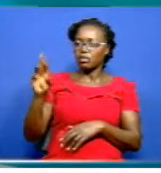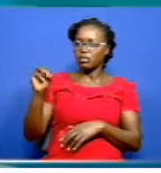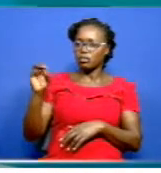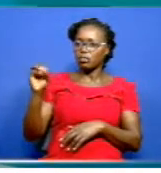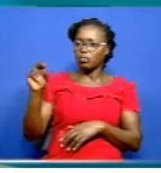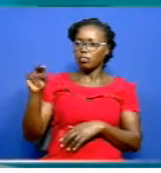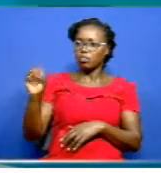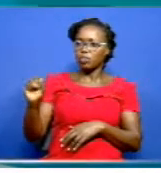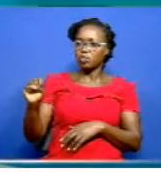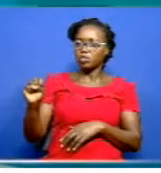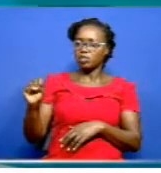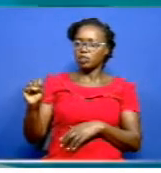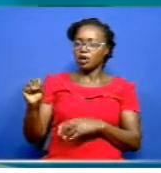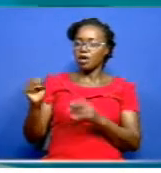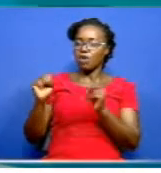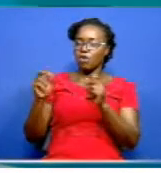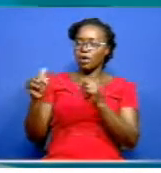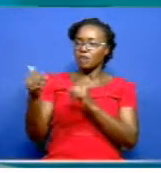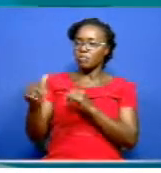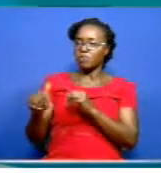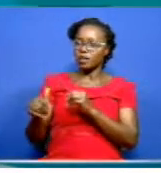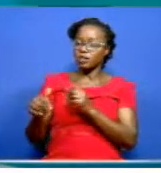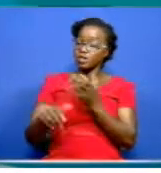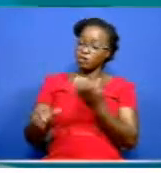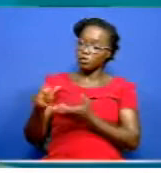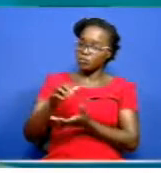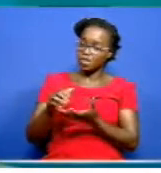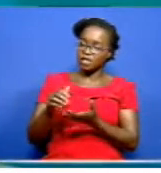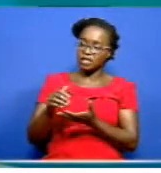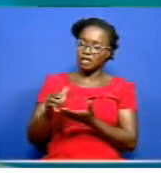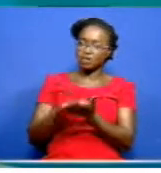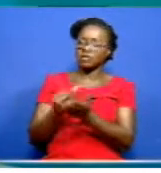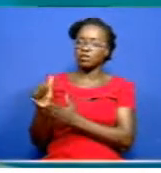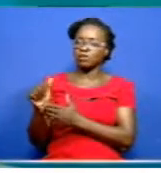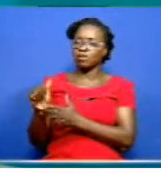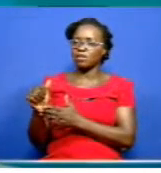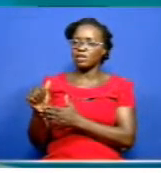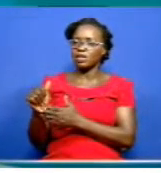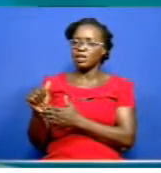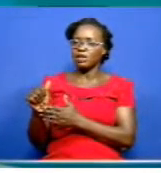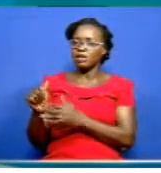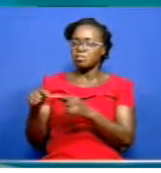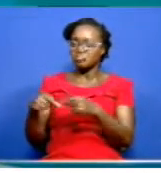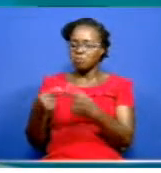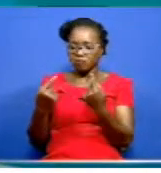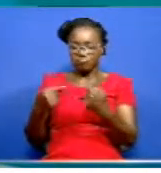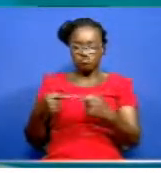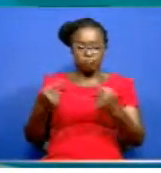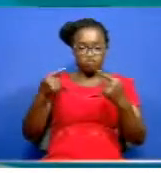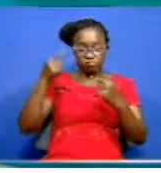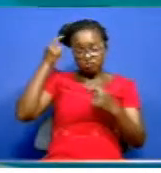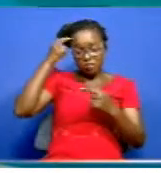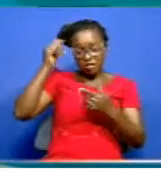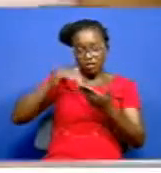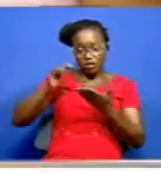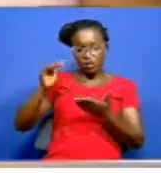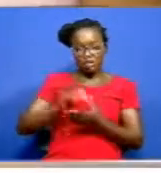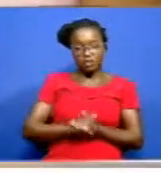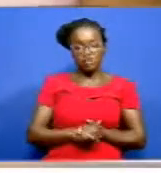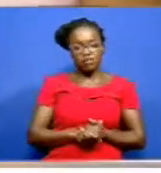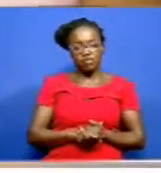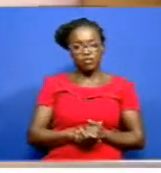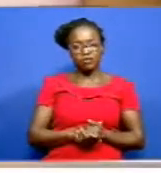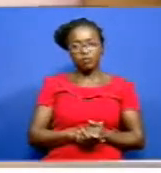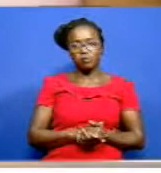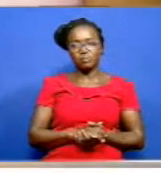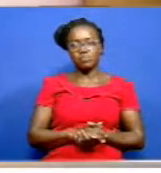ukichanganya hazisaidiani, zinaharibu tu akili ya kiafya zaidi. Ndio. Athari ya